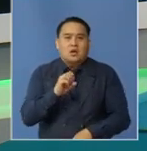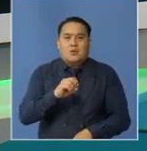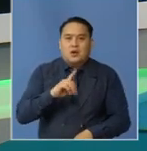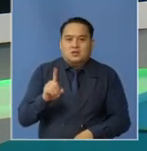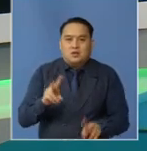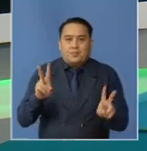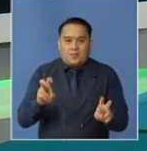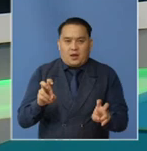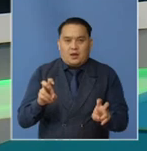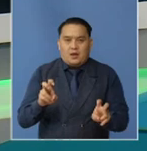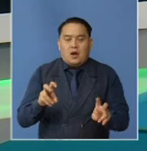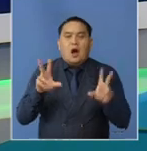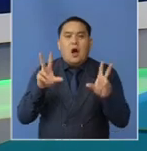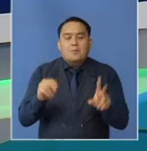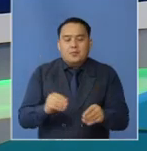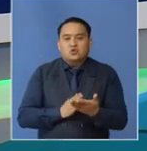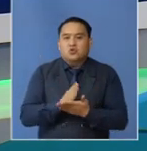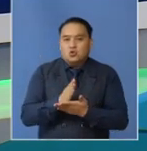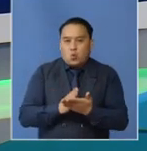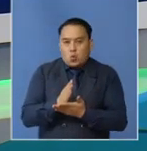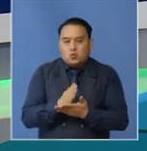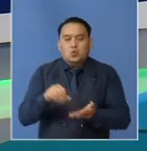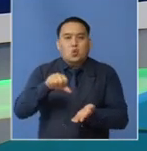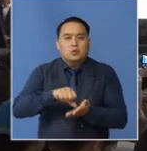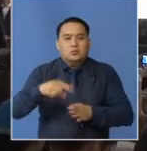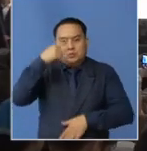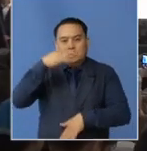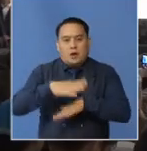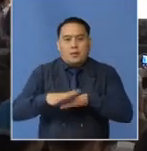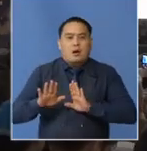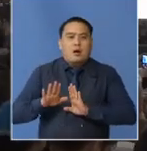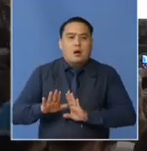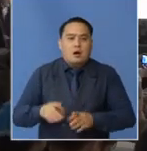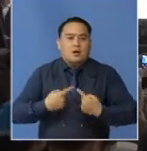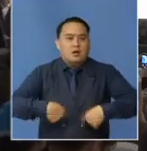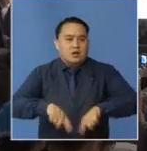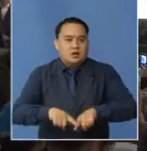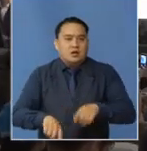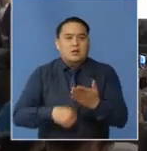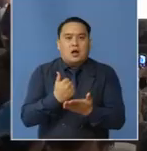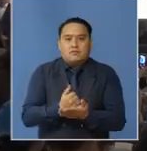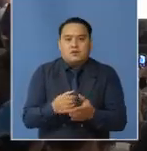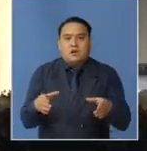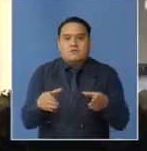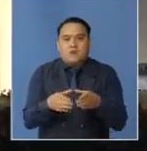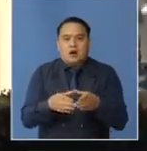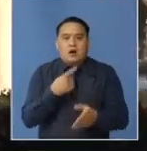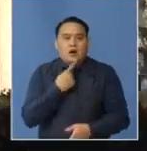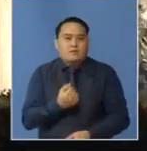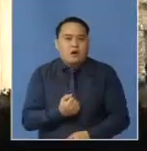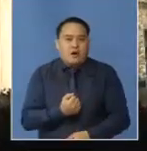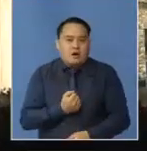В церемонии принесения ими присяги принял участие заместитель начальника генерального штаба